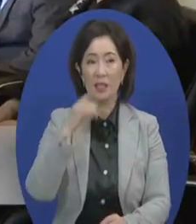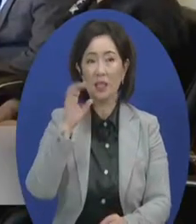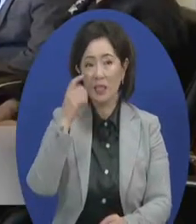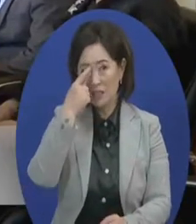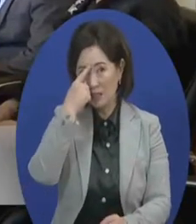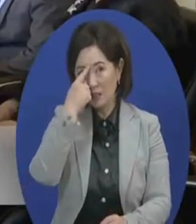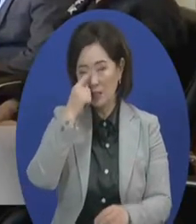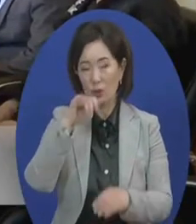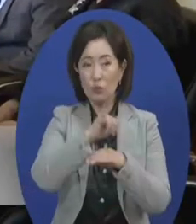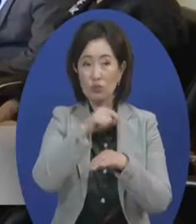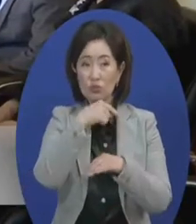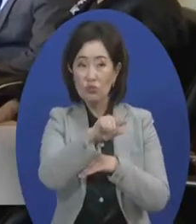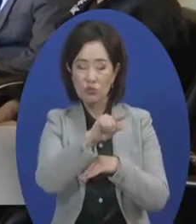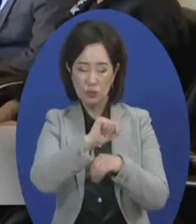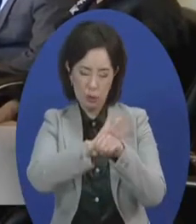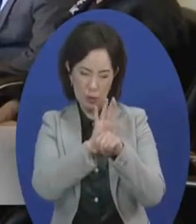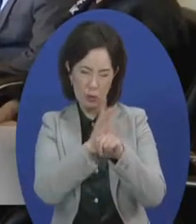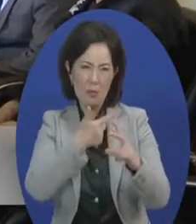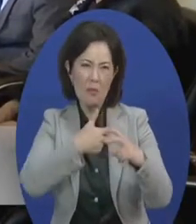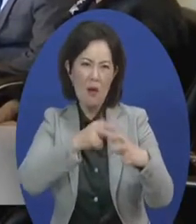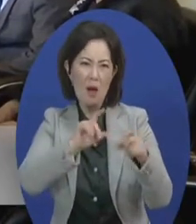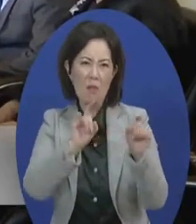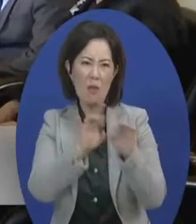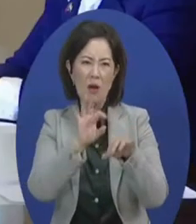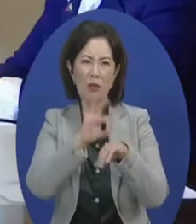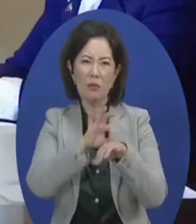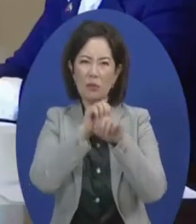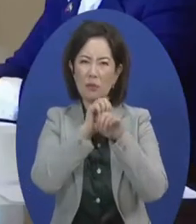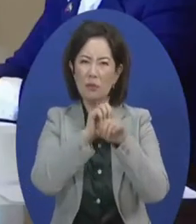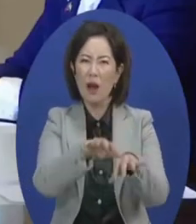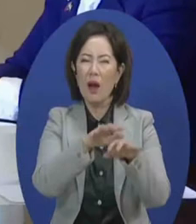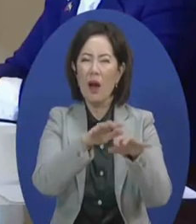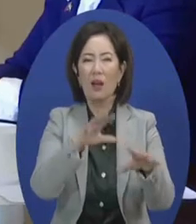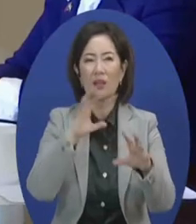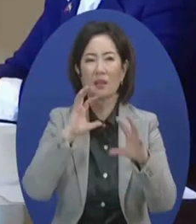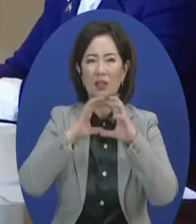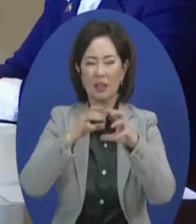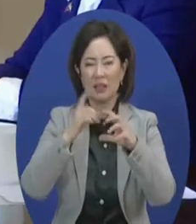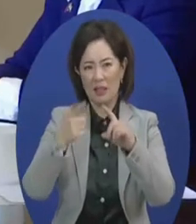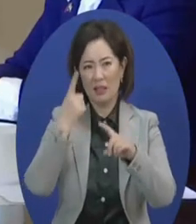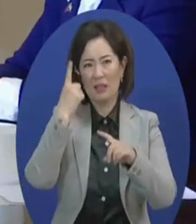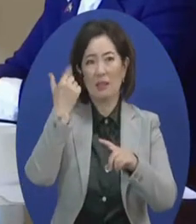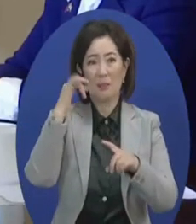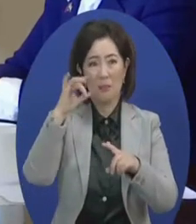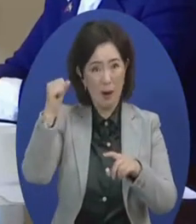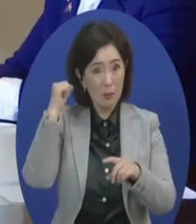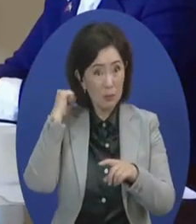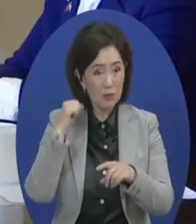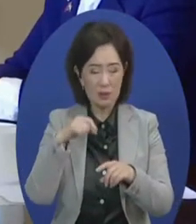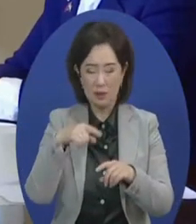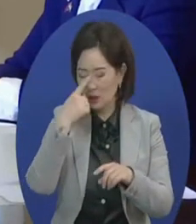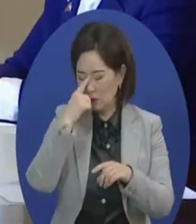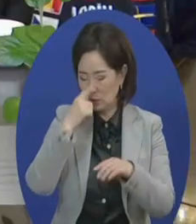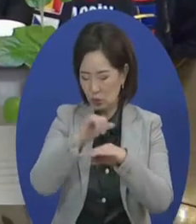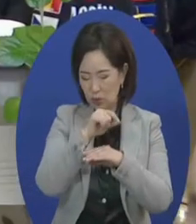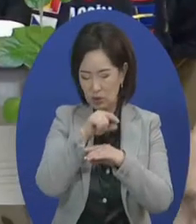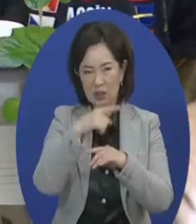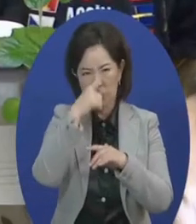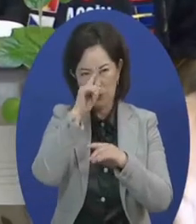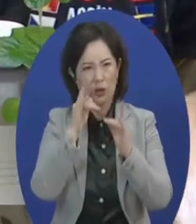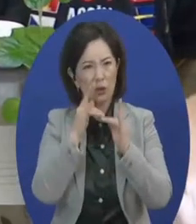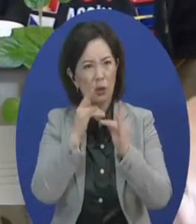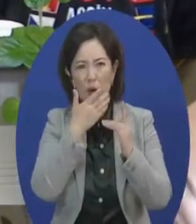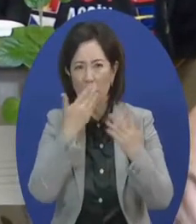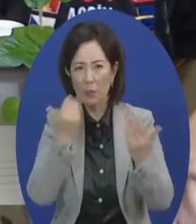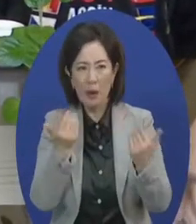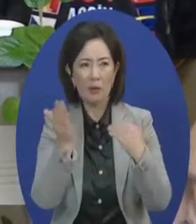Бүгд найрамдах энэтхэг улсад цартлахлын мутацид орсон вирус тархаж халдварын тархалтаараа дэлхийд тэргүүлэх болсон. Энэтхэг улсад эмчилгээний ор